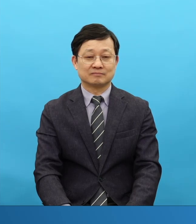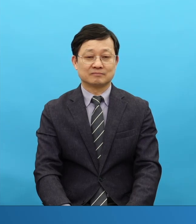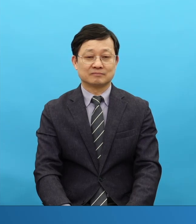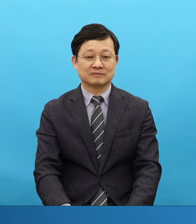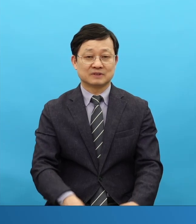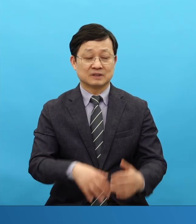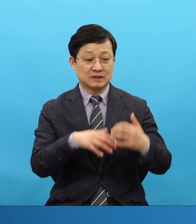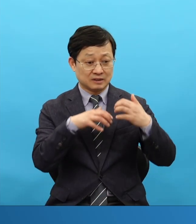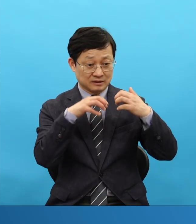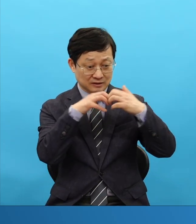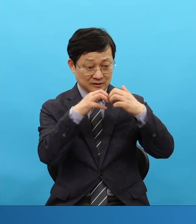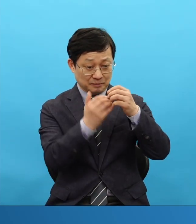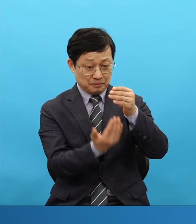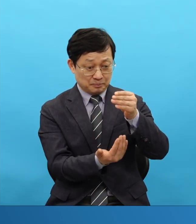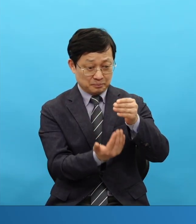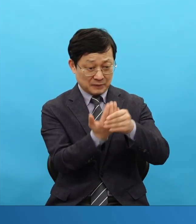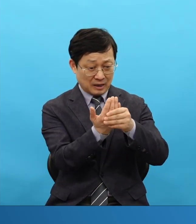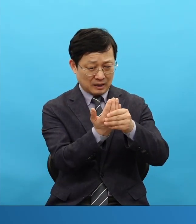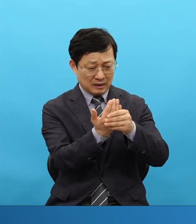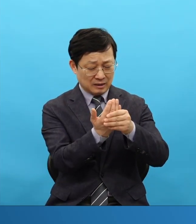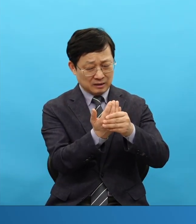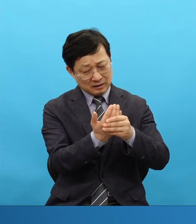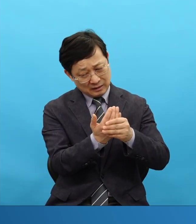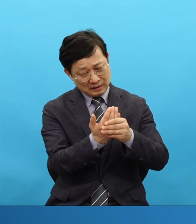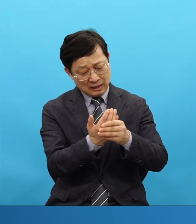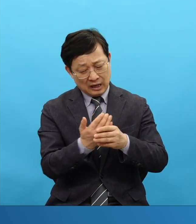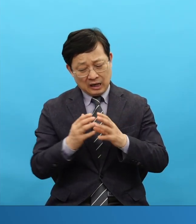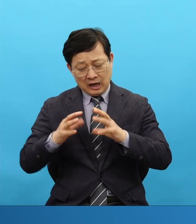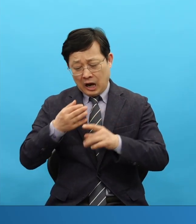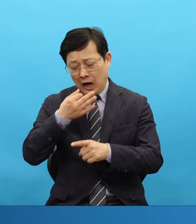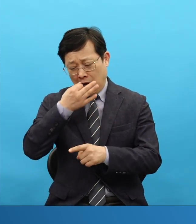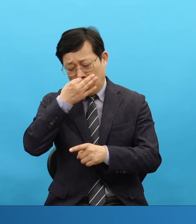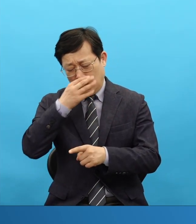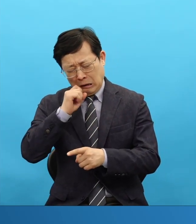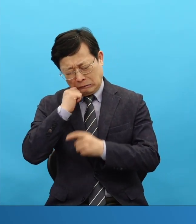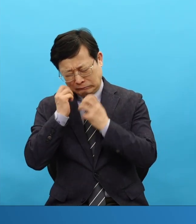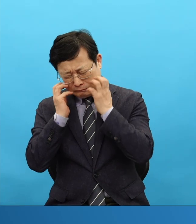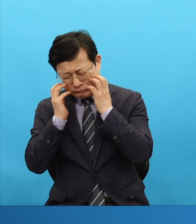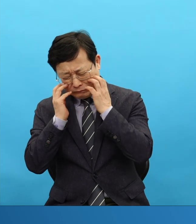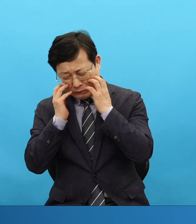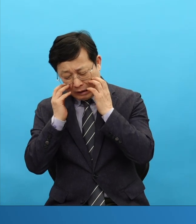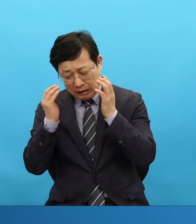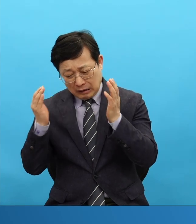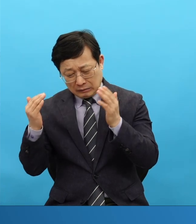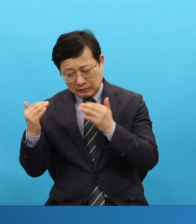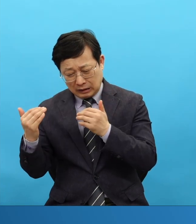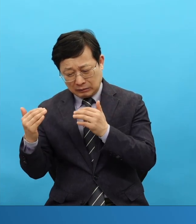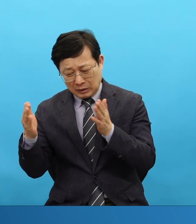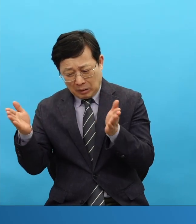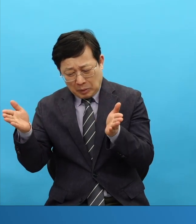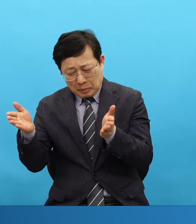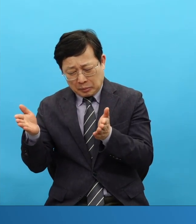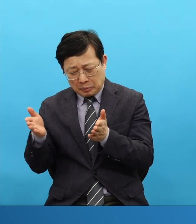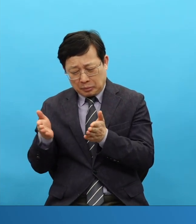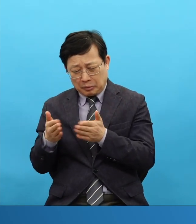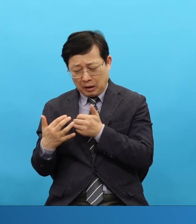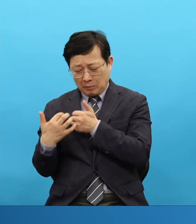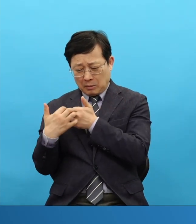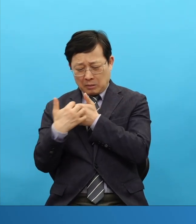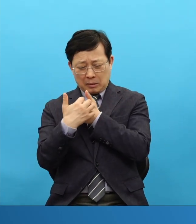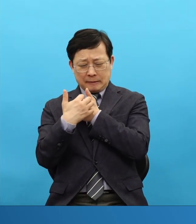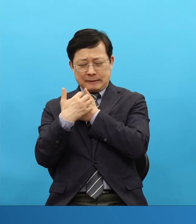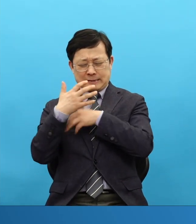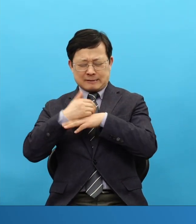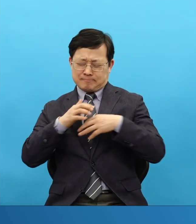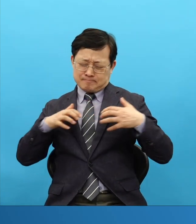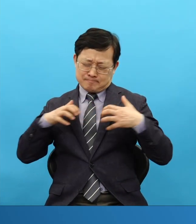어렵게 되거나 자기가 너무 고난에 몰리면요. 전쟁 터뜨립니다. And so the reason I say this is if there's so much suffering